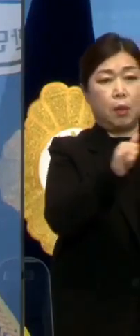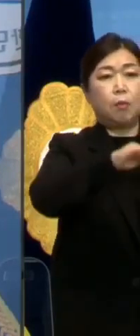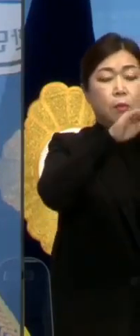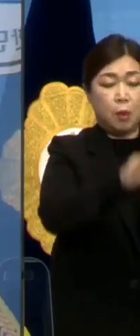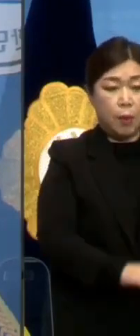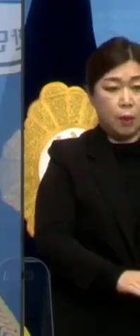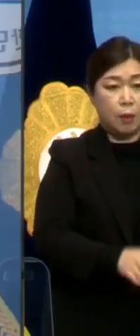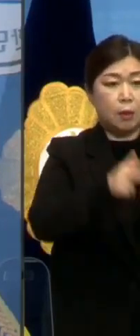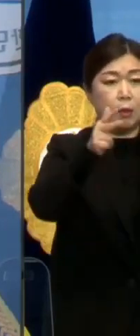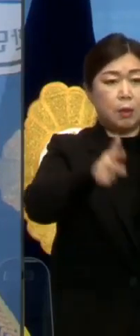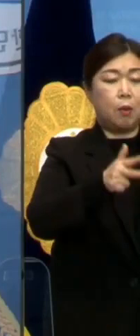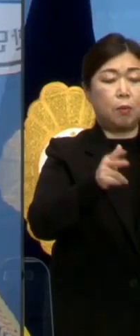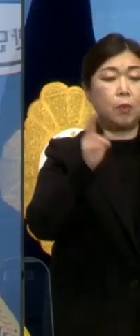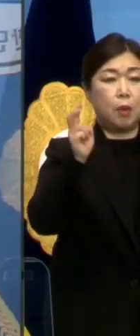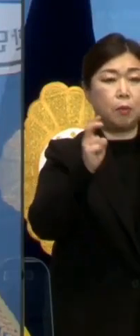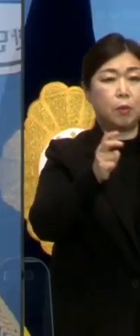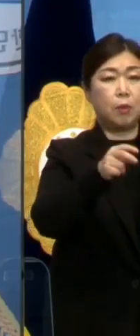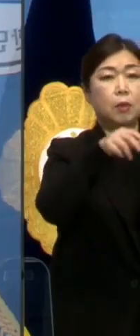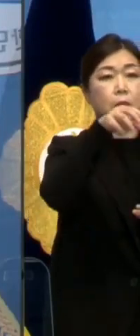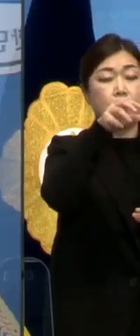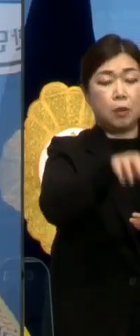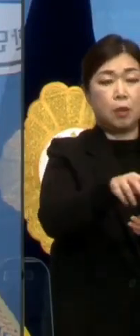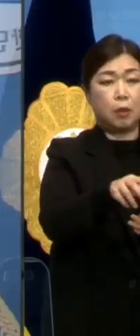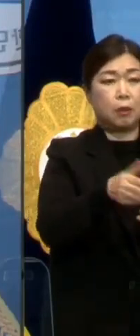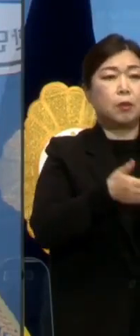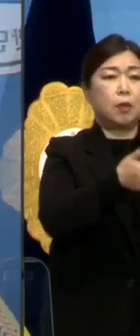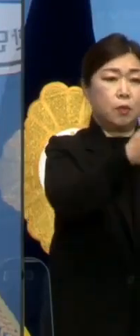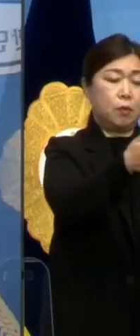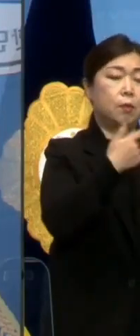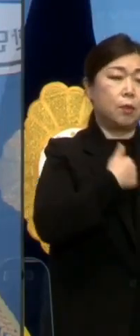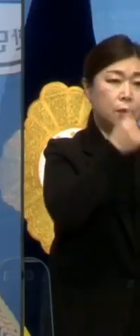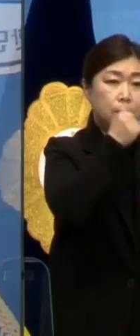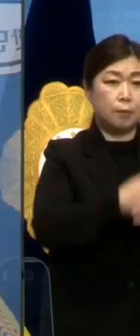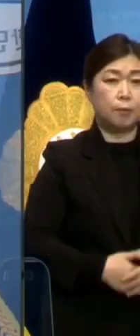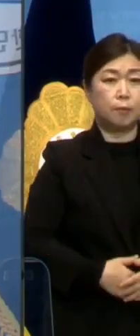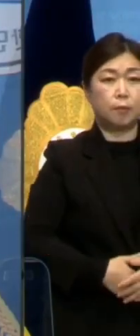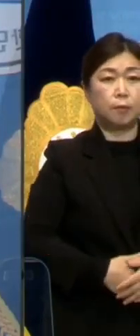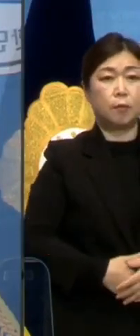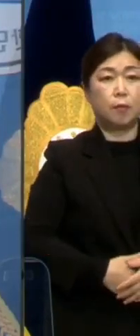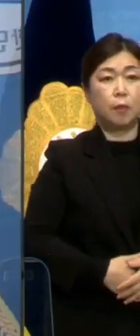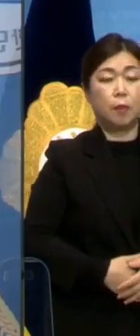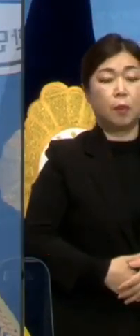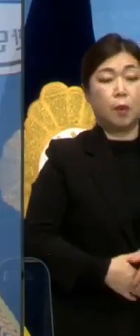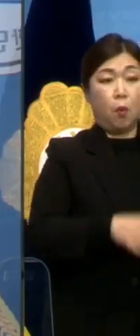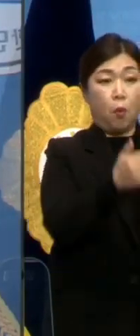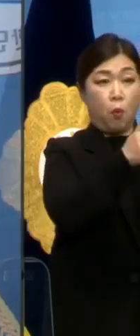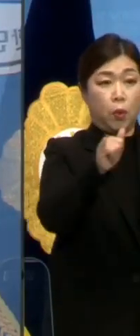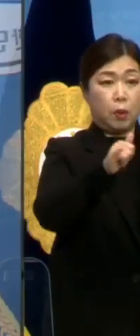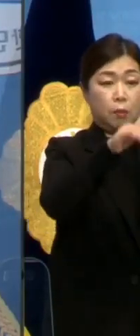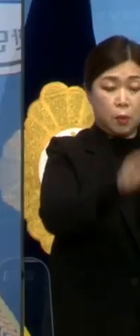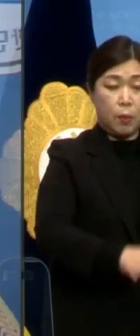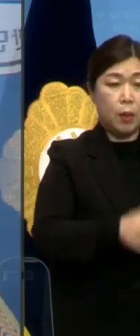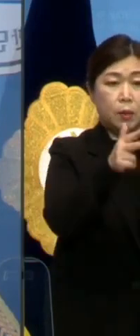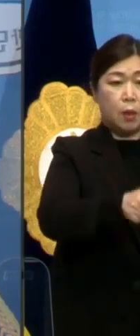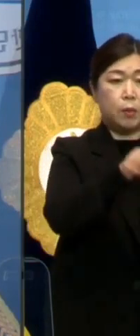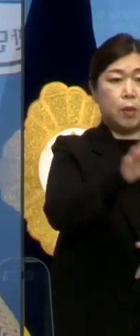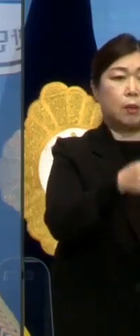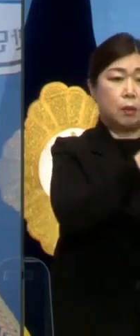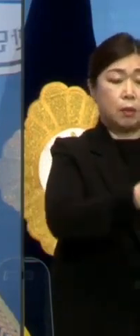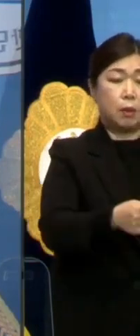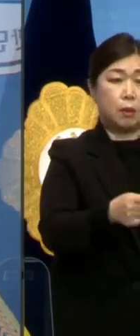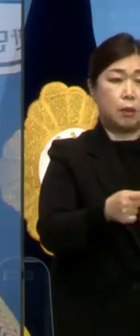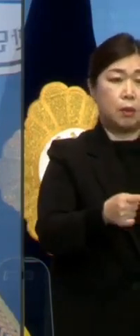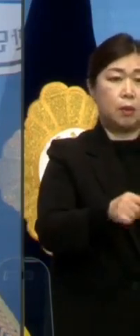유예라는 기만적인 의견서를 중기부가 제출한 바 있습니다. 5인 미만 사업장의 산재